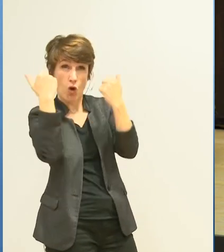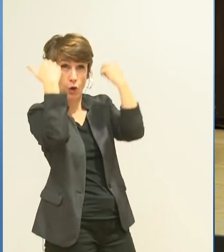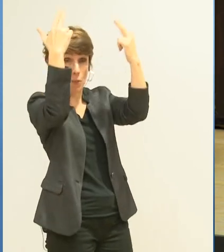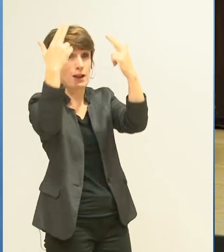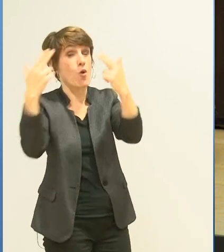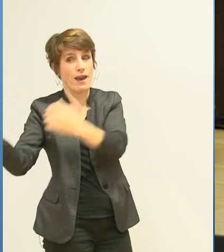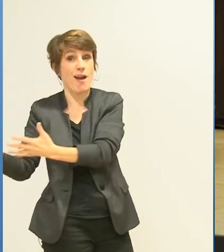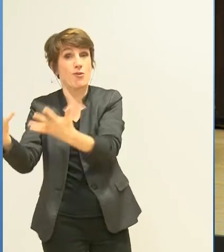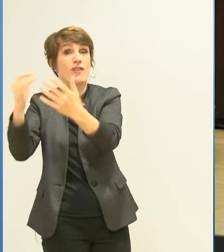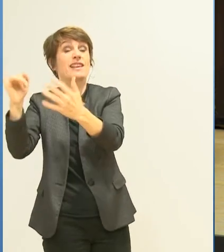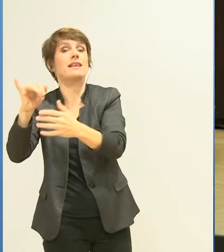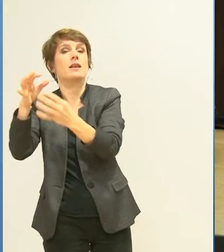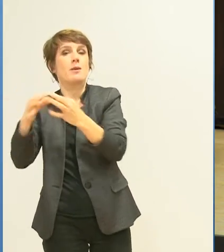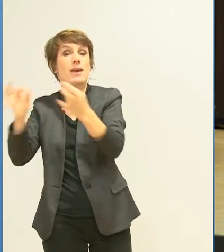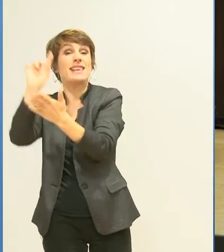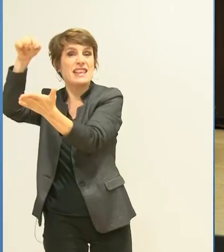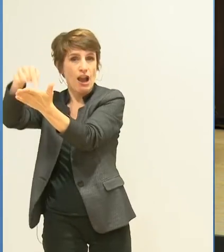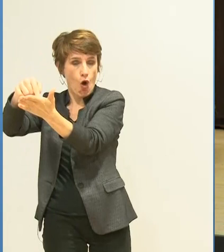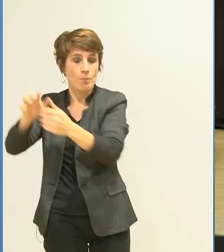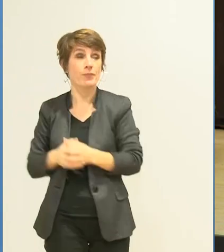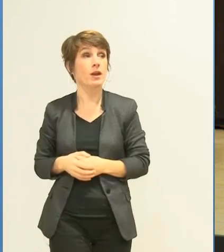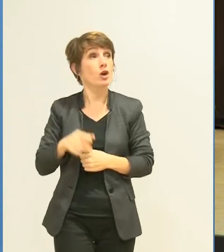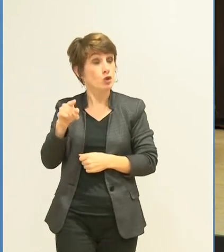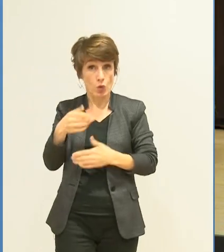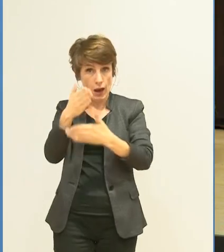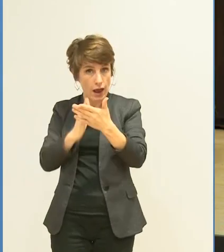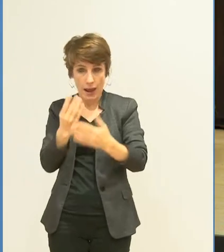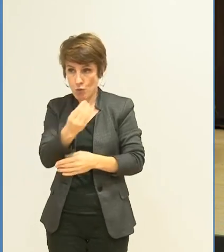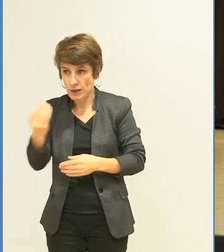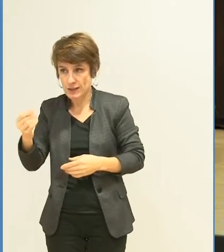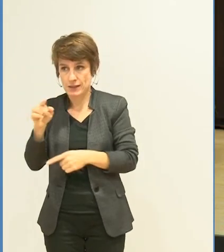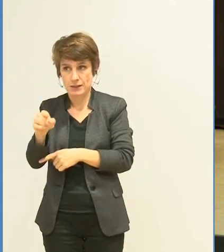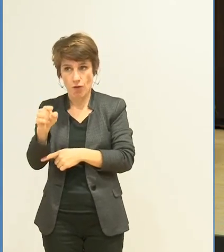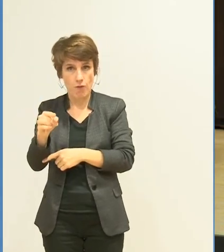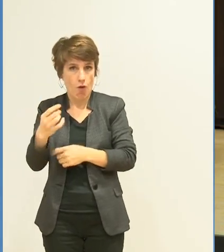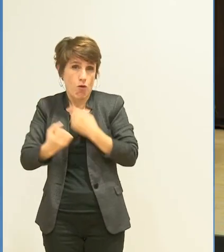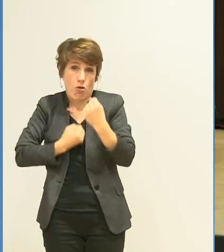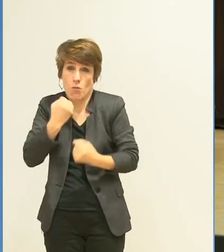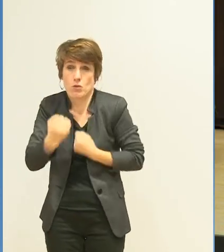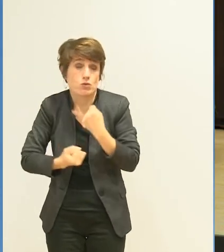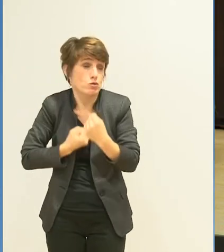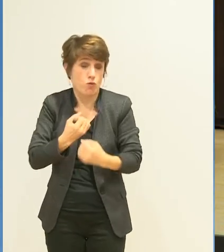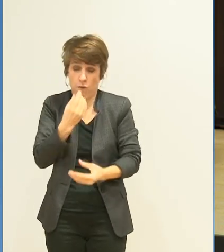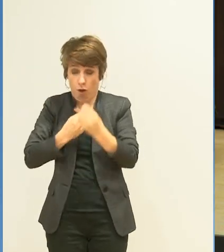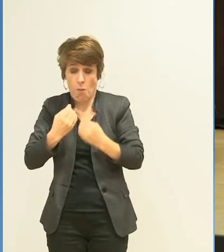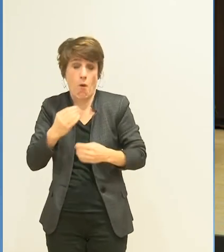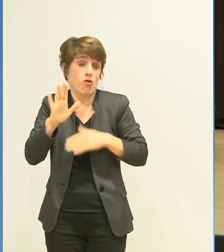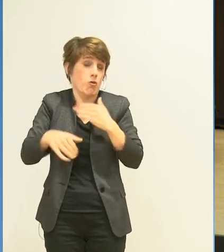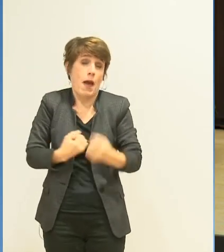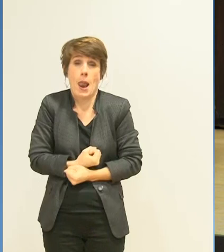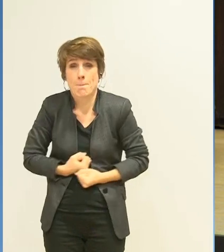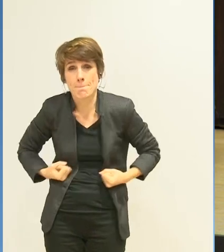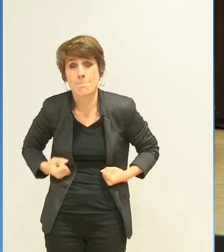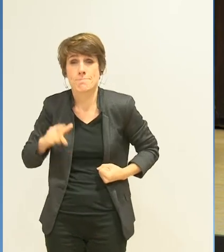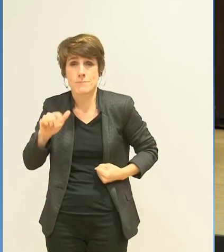empêche les humanitaires de travailler la moitié des enfants donc en conséquence par ce conflit souffrent de malnutrition pour les